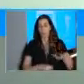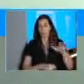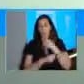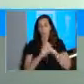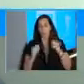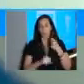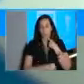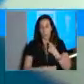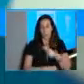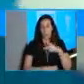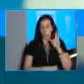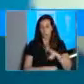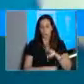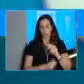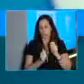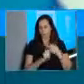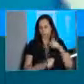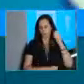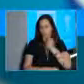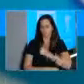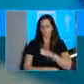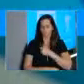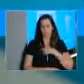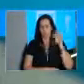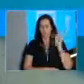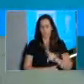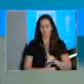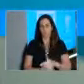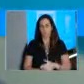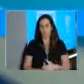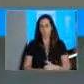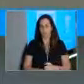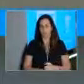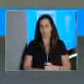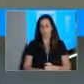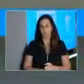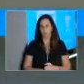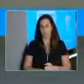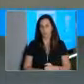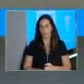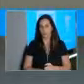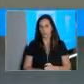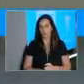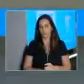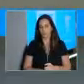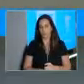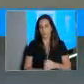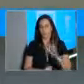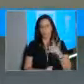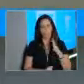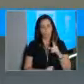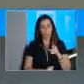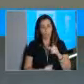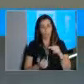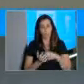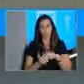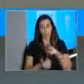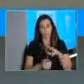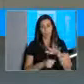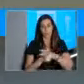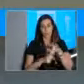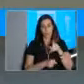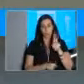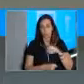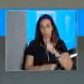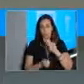החילוני אומר, יש הדתה ואנחנו מתנגדים. רגע, שנייה, כן. אני שמה פה, כן. אני יודע, יכול להיות שבגלל ששכנעו